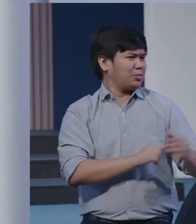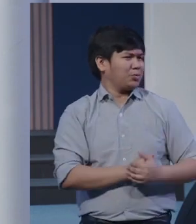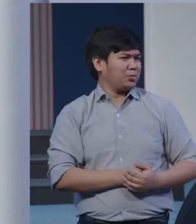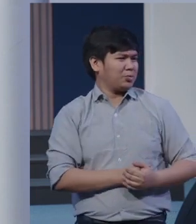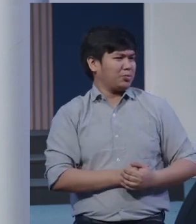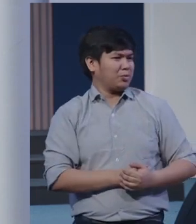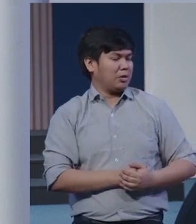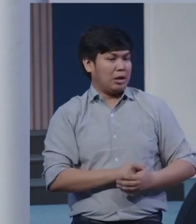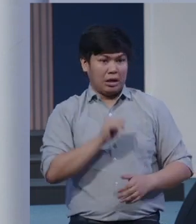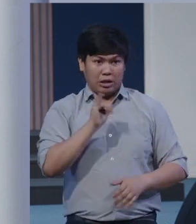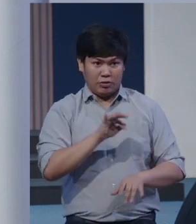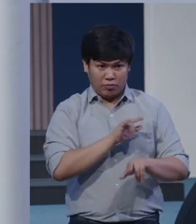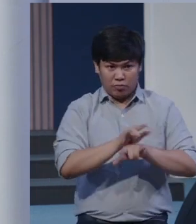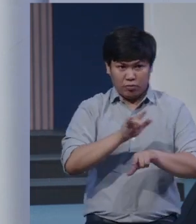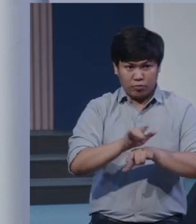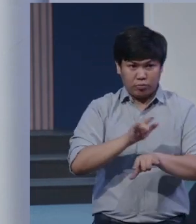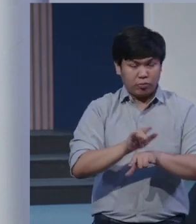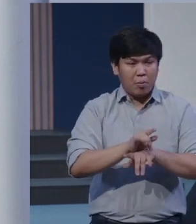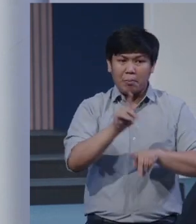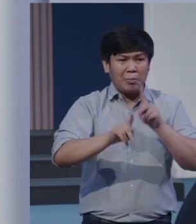deceit panlilinlang